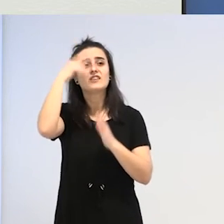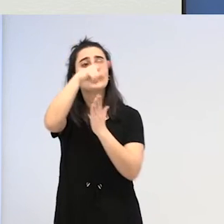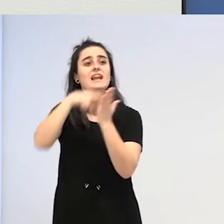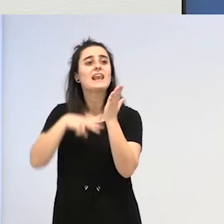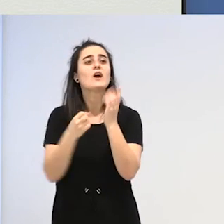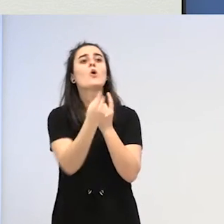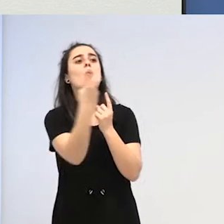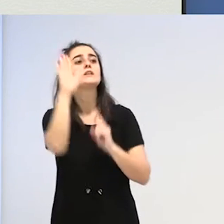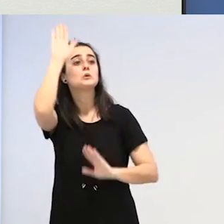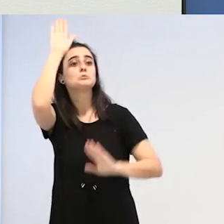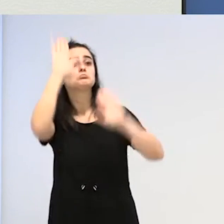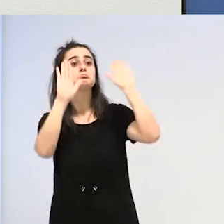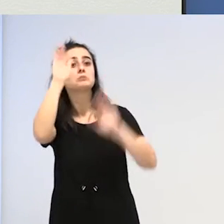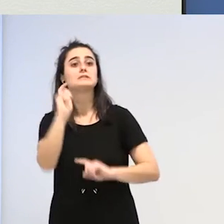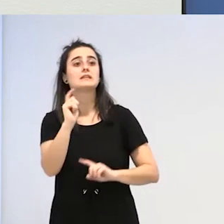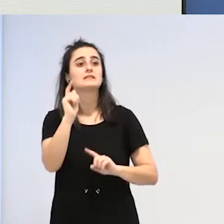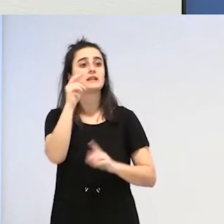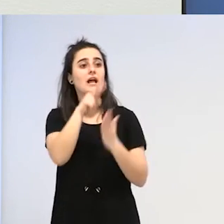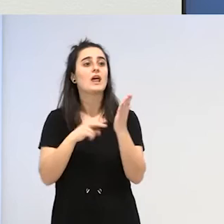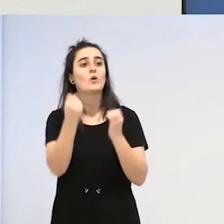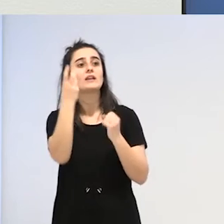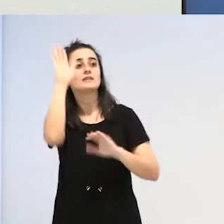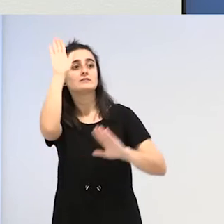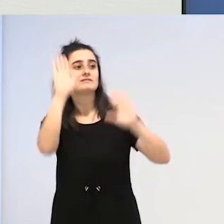normalean. Eskuak mesedez.